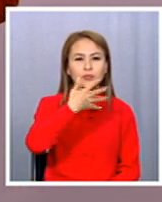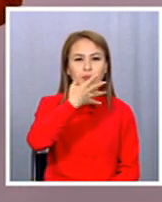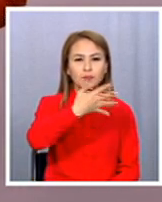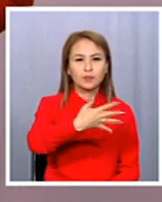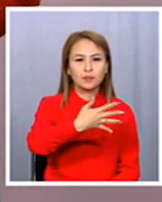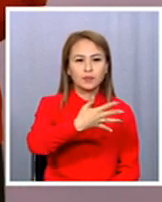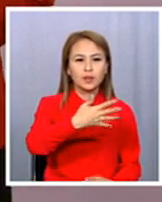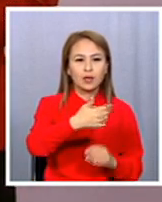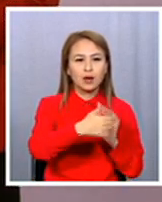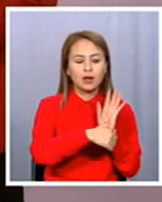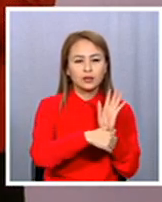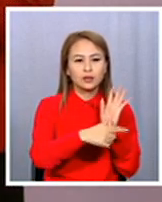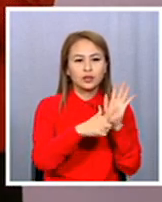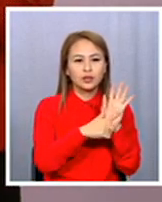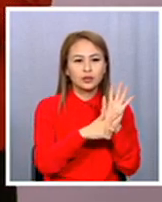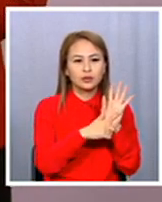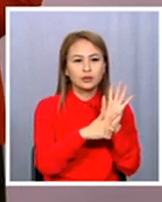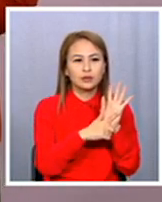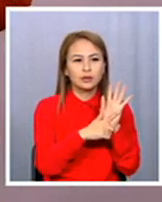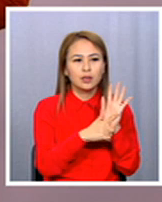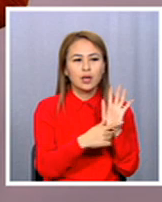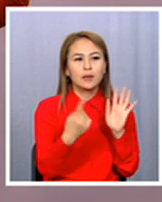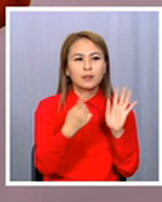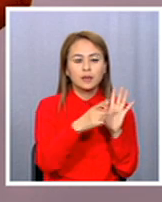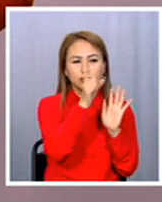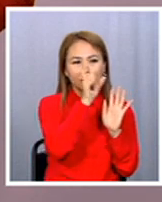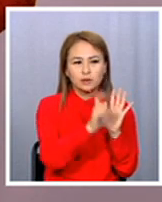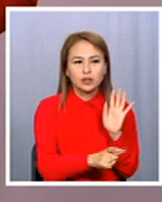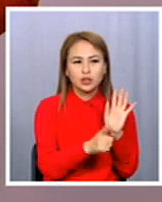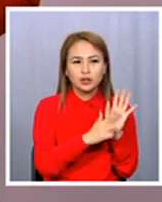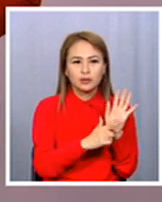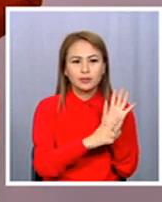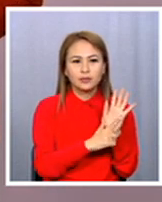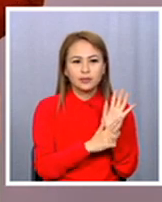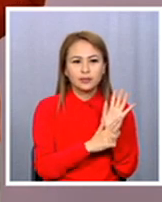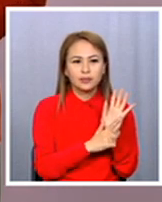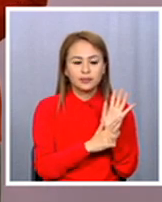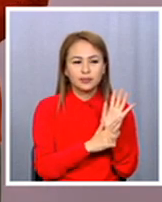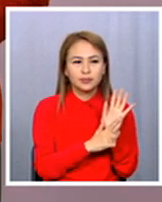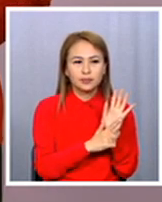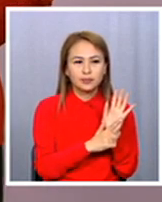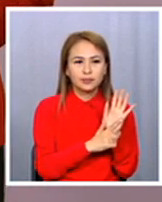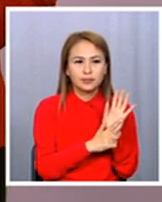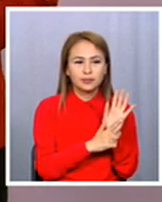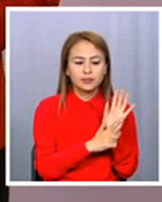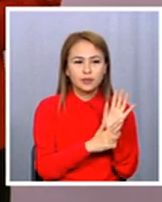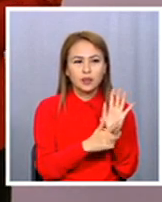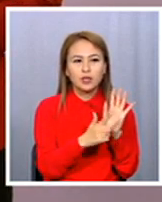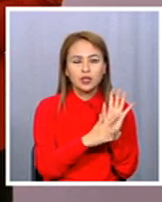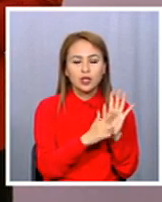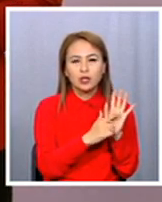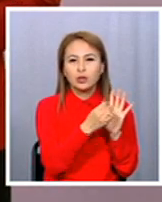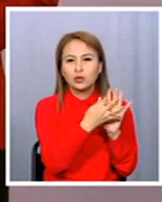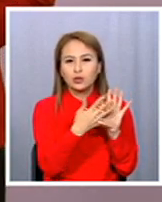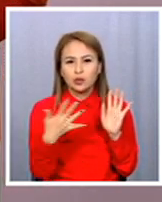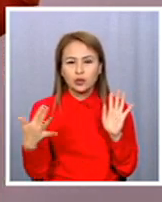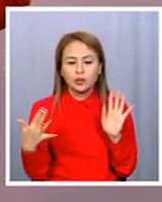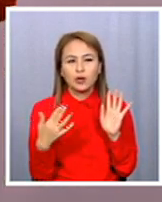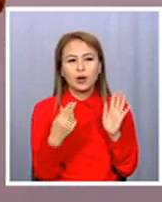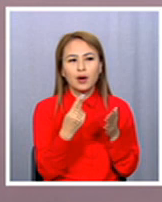5, 6, 7. Бірінші қатарда 7 қарындаш бар. яғни жеті түрлі түсті қарындаш деп